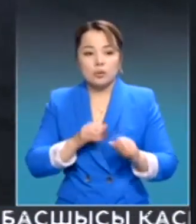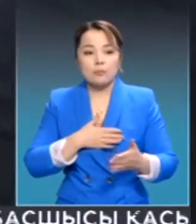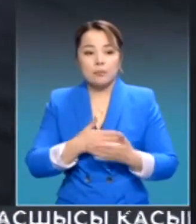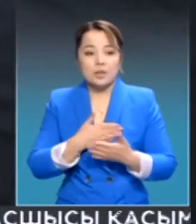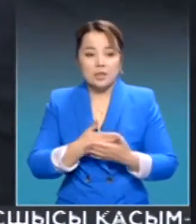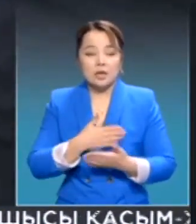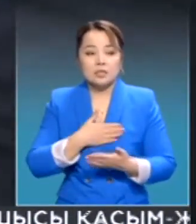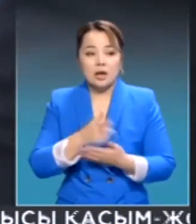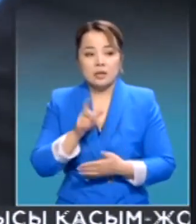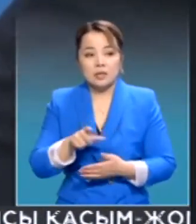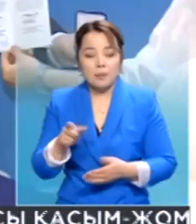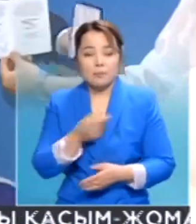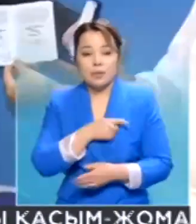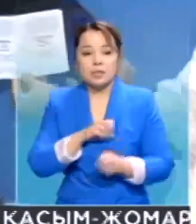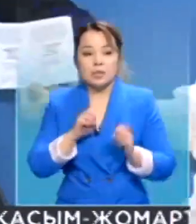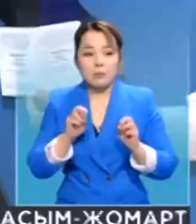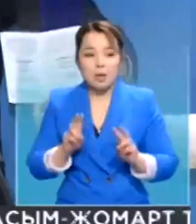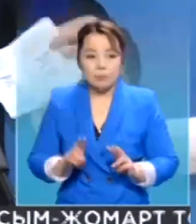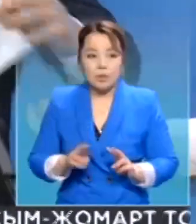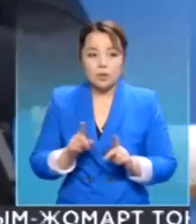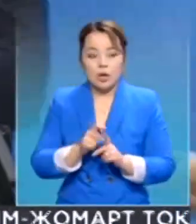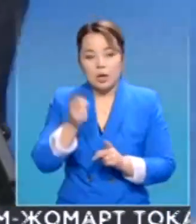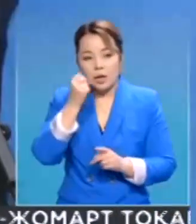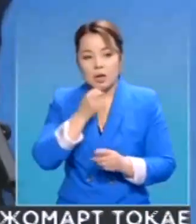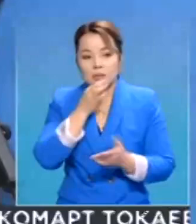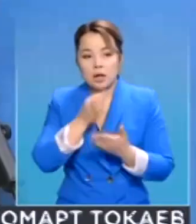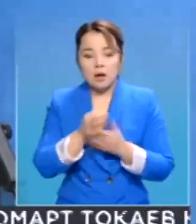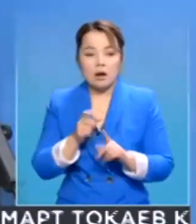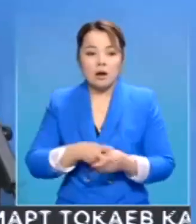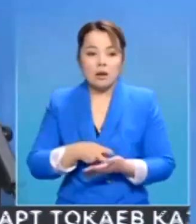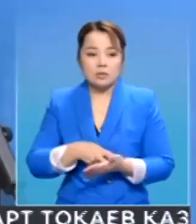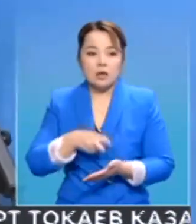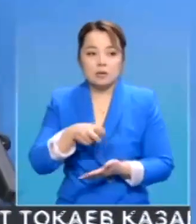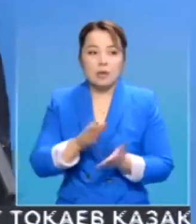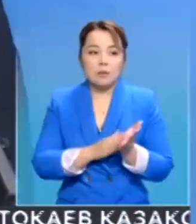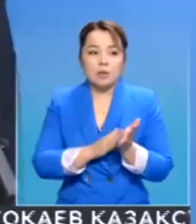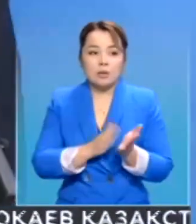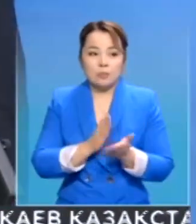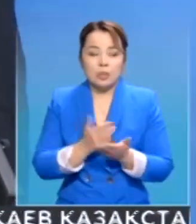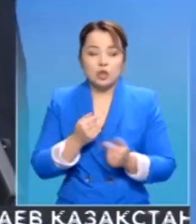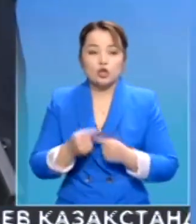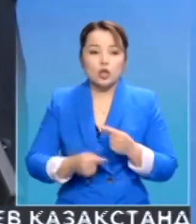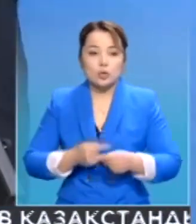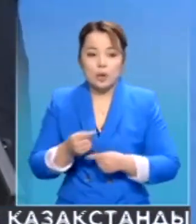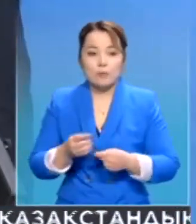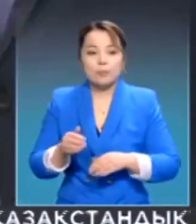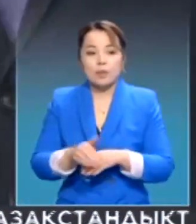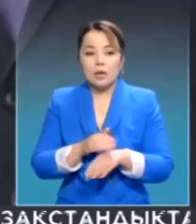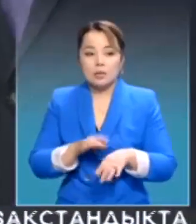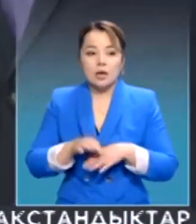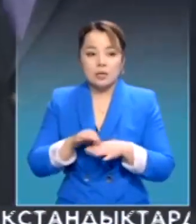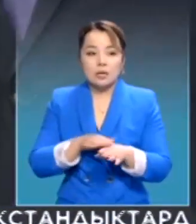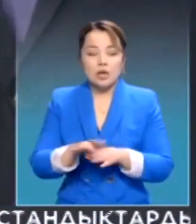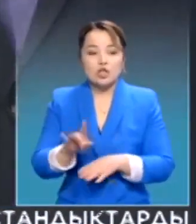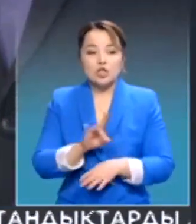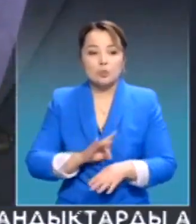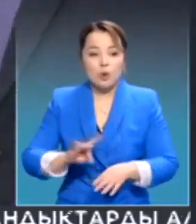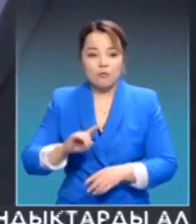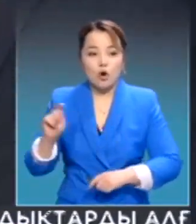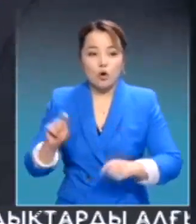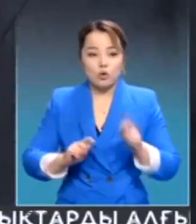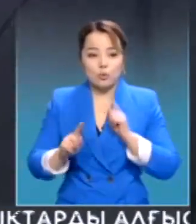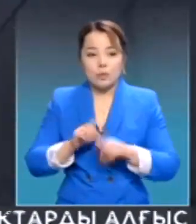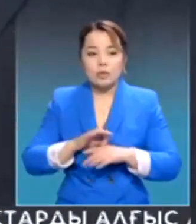белсенділер, еріктілер мен медицина мамандары да алғыс хатпен марапатталды. Сондай-ақ бүгін дәстүрлі мейірімділік керуені республикалық